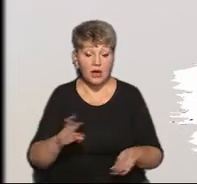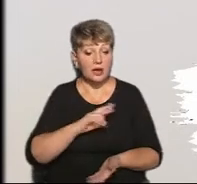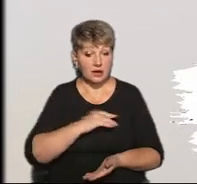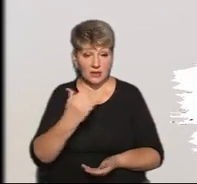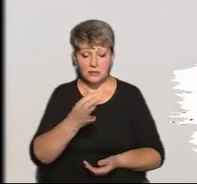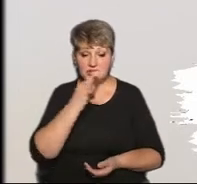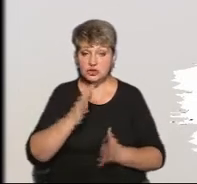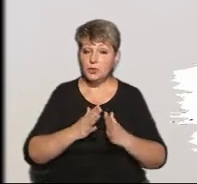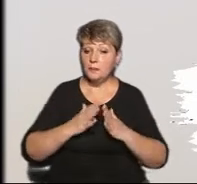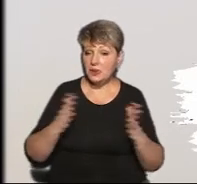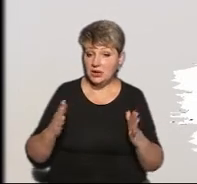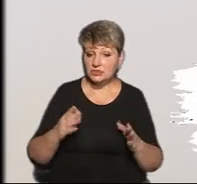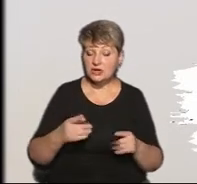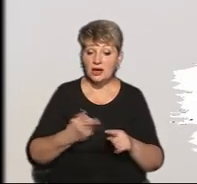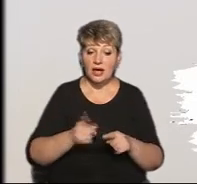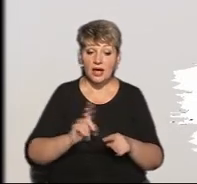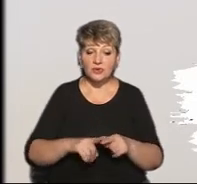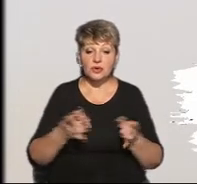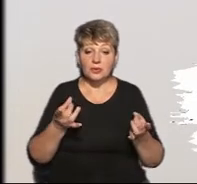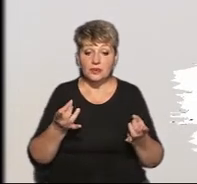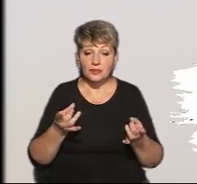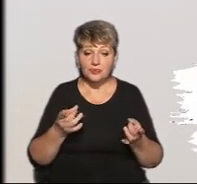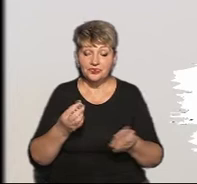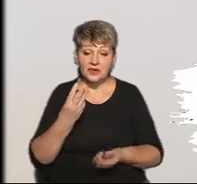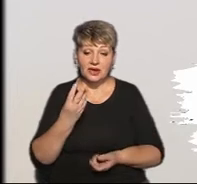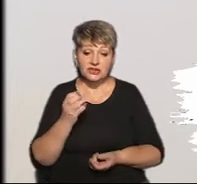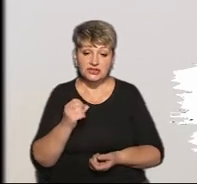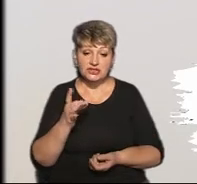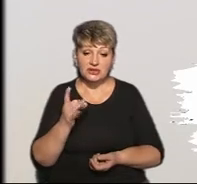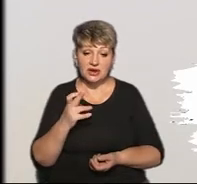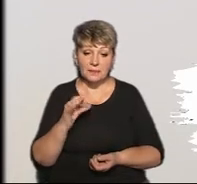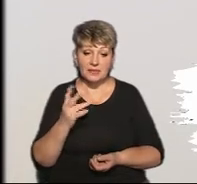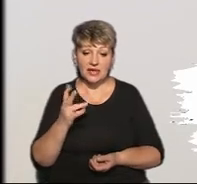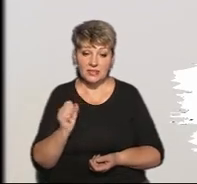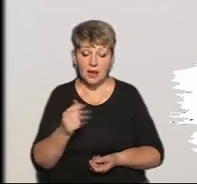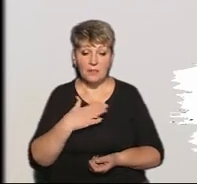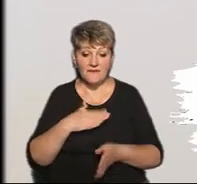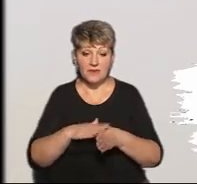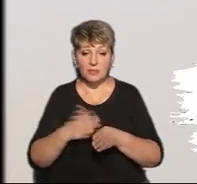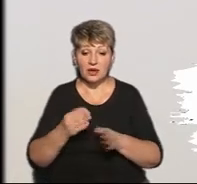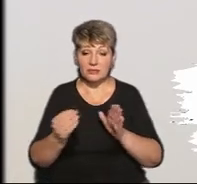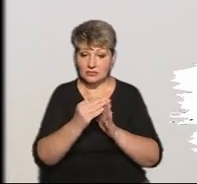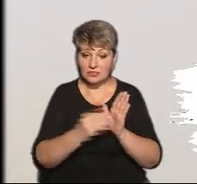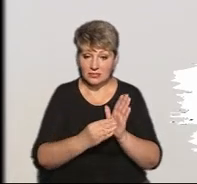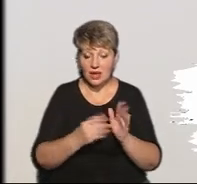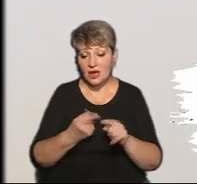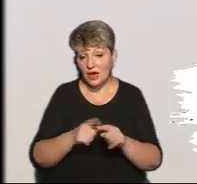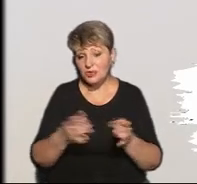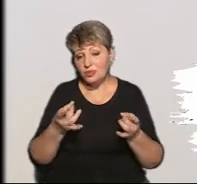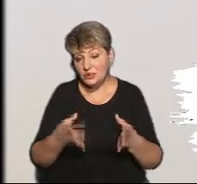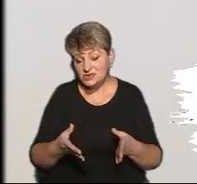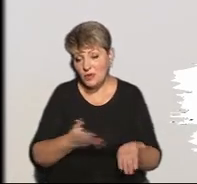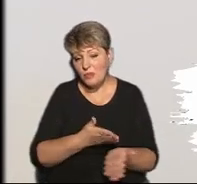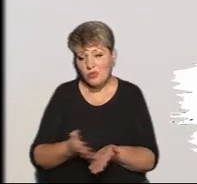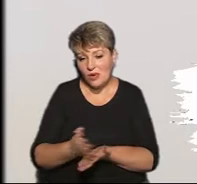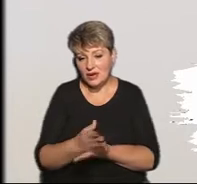скажу більше. Проти це виключно щодо Щербини і мого прізвища, яке там згадується, то це виключно політичне